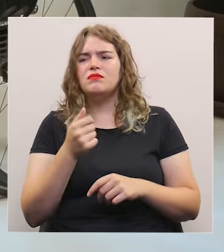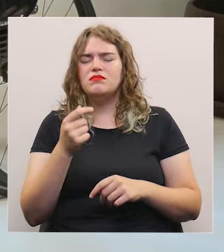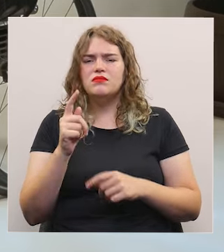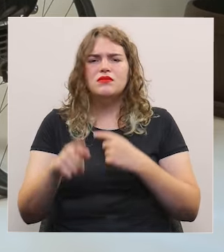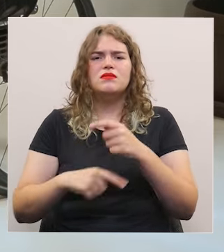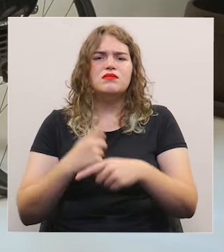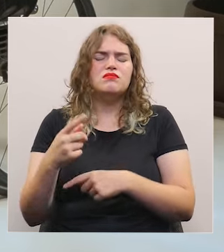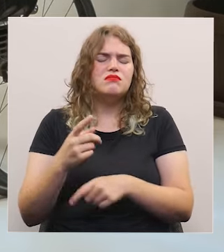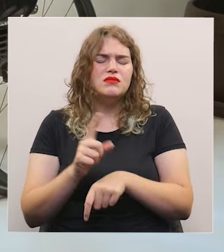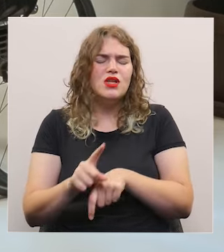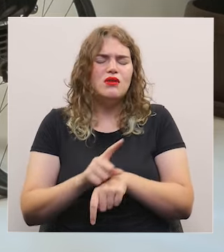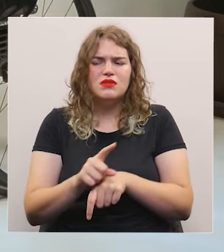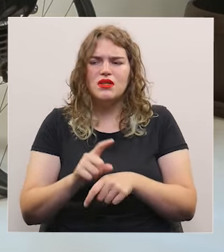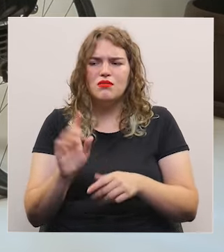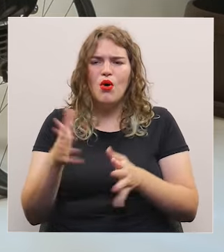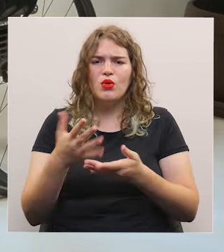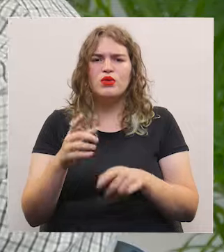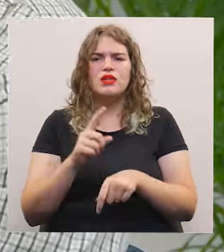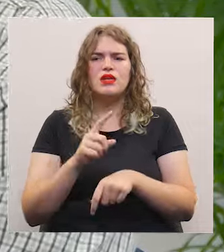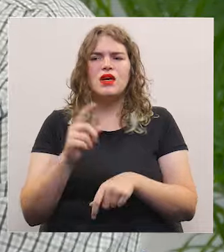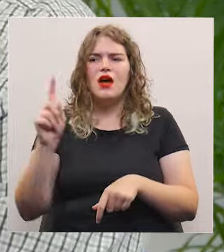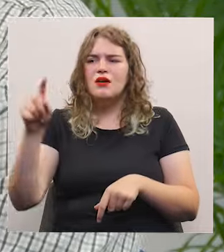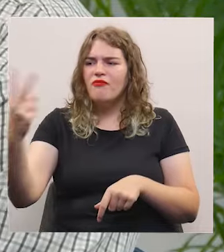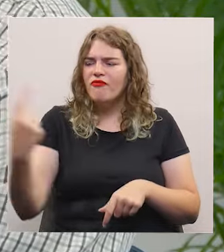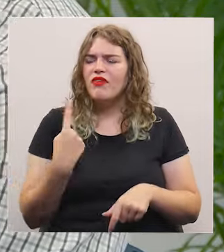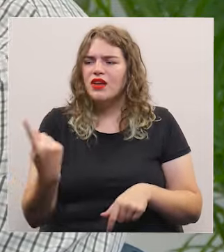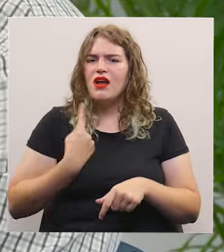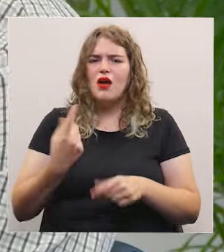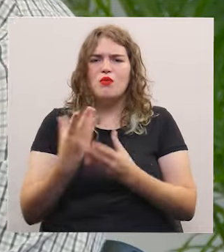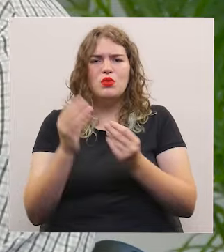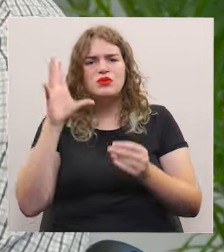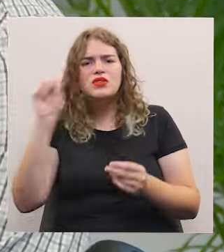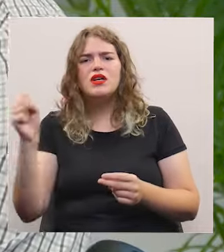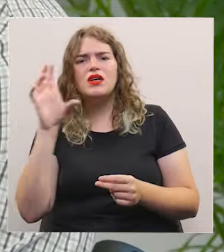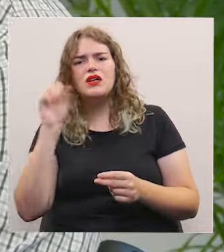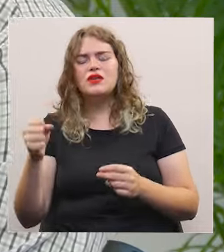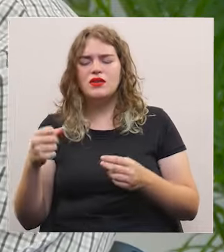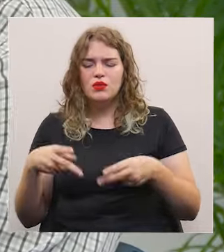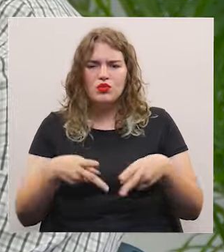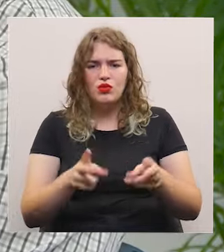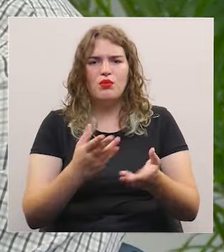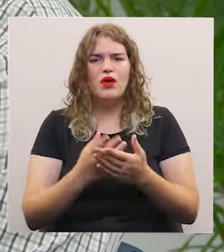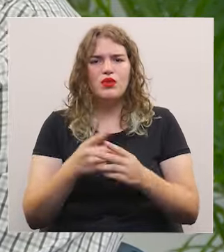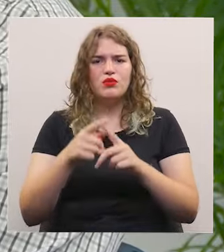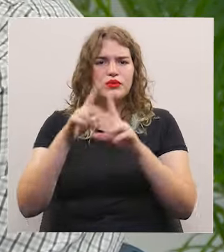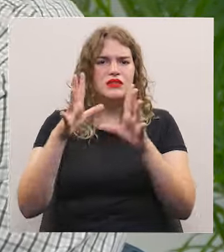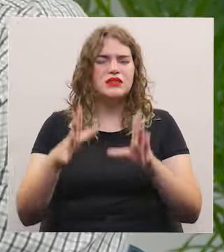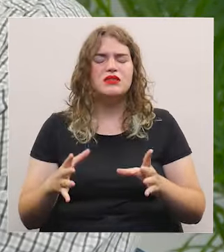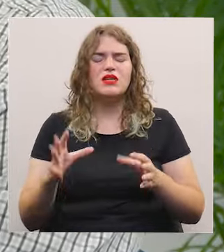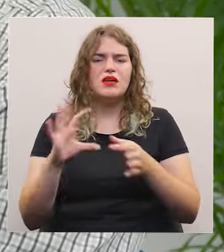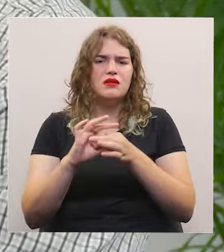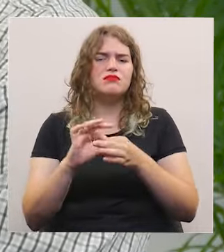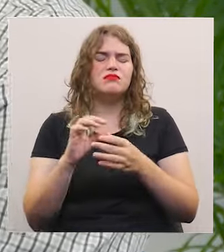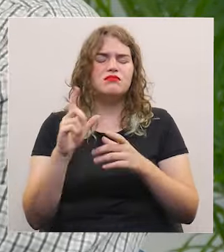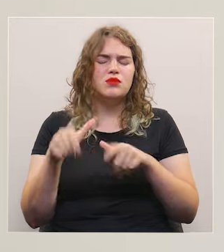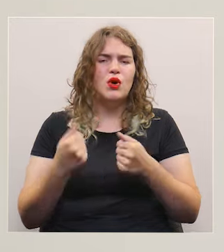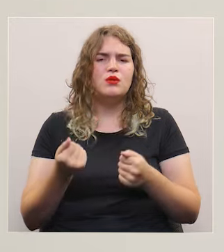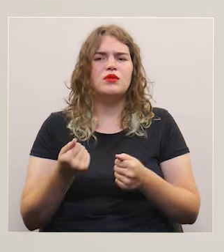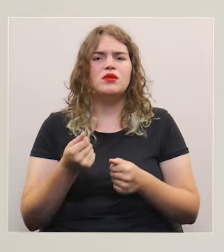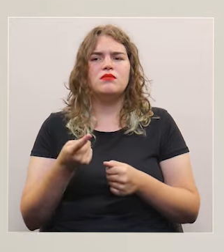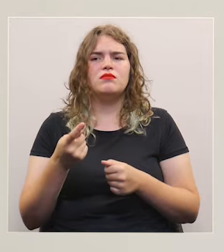creștini. Deci oriunde mergeam apăreau în viața noastră creștini care ne îndreptau către biserică să încheiem legământ cu